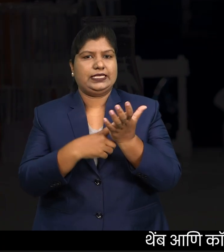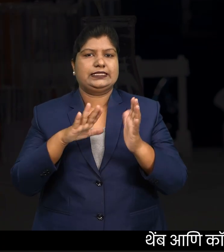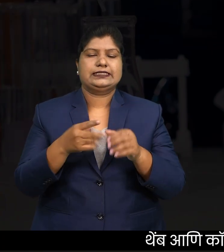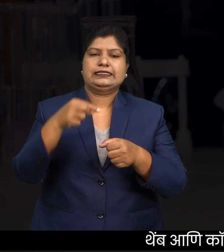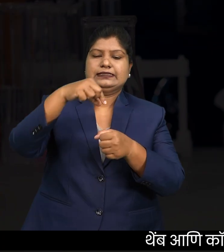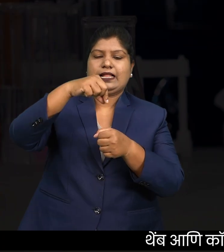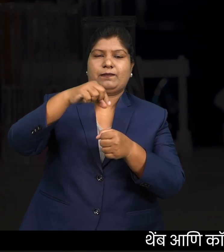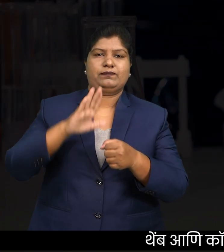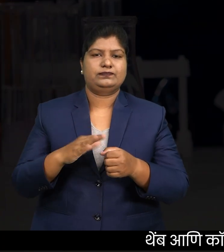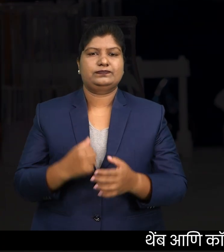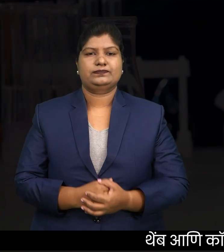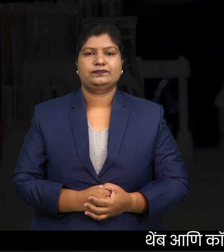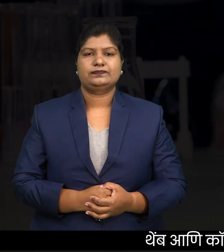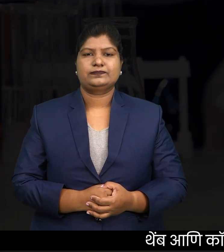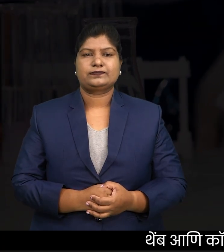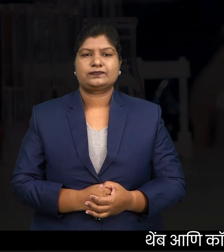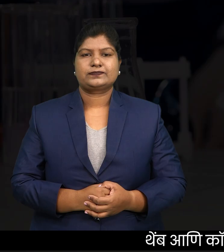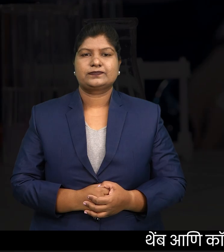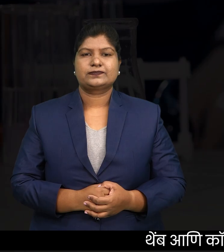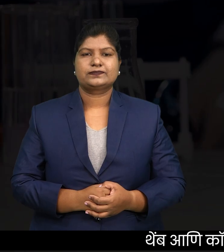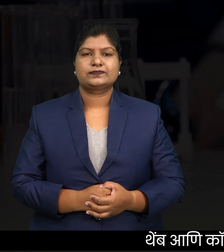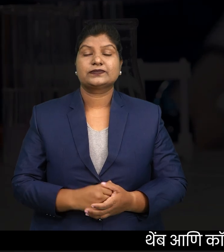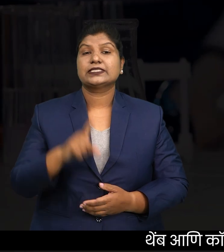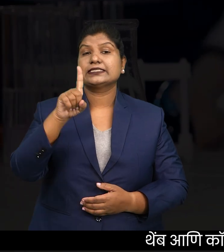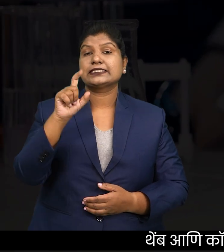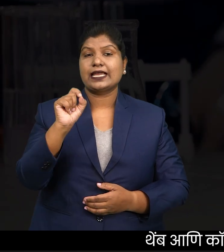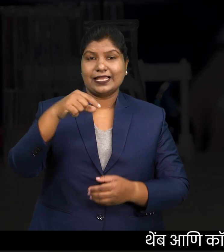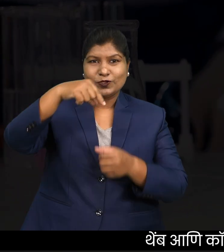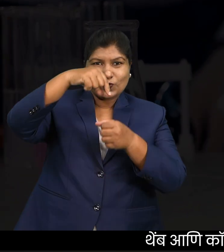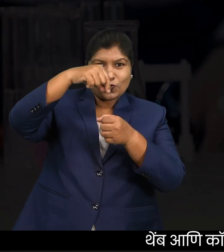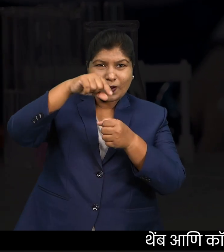कॉस्टिक सोडा द्रावणाचे 10 थेंब घाला.